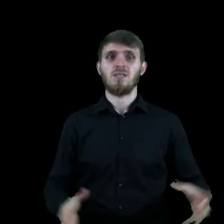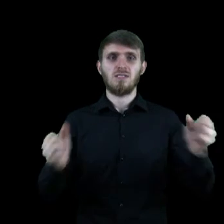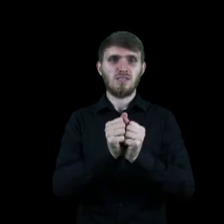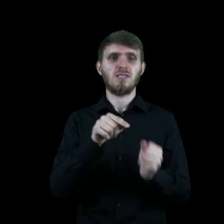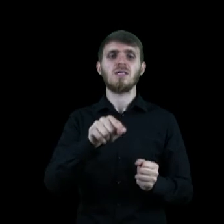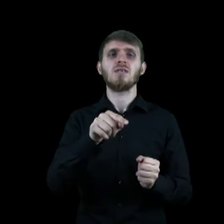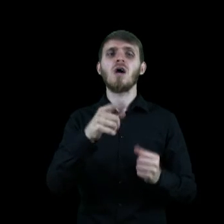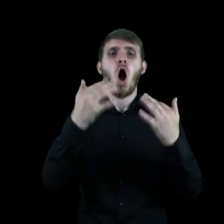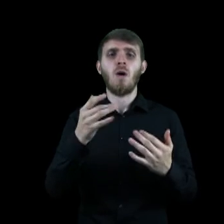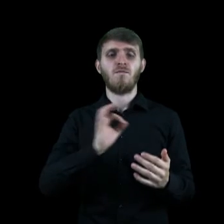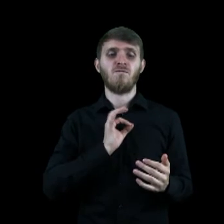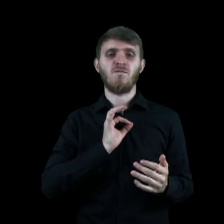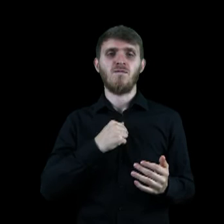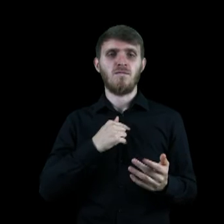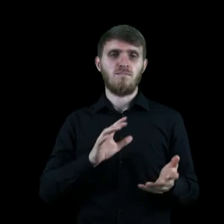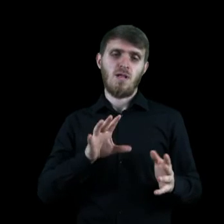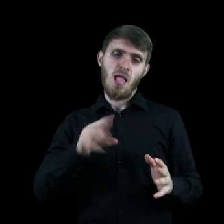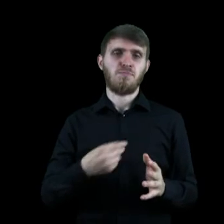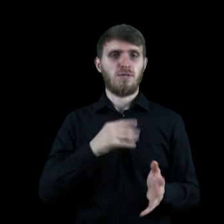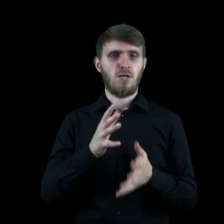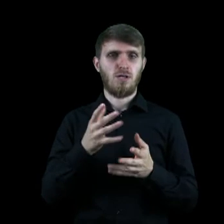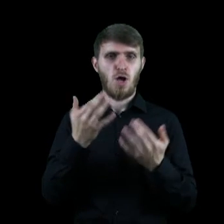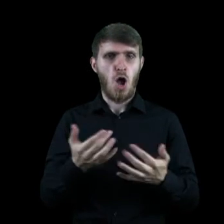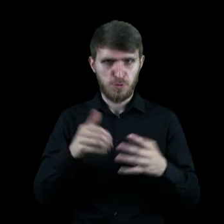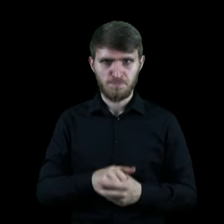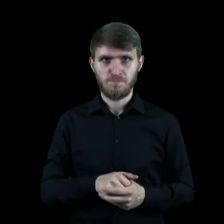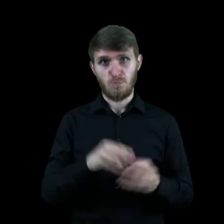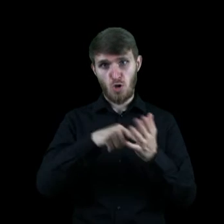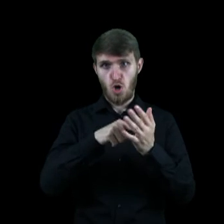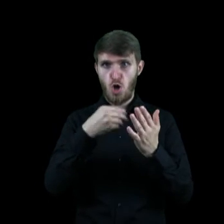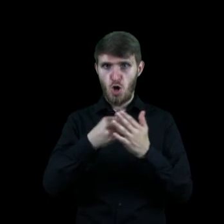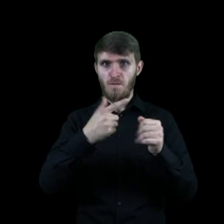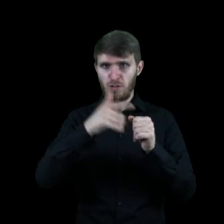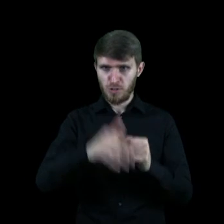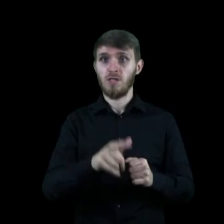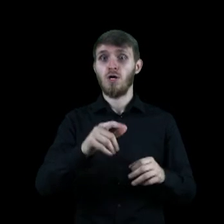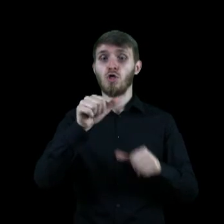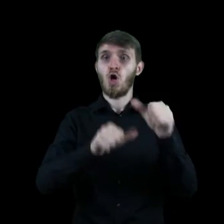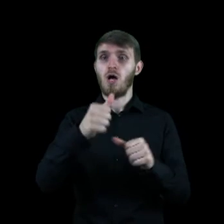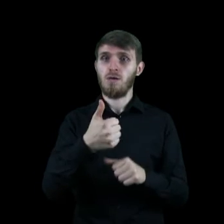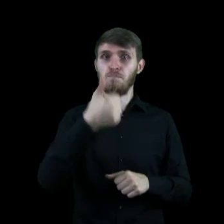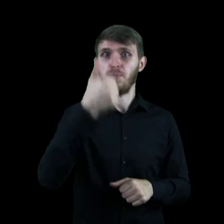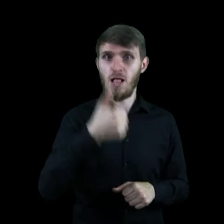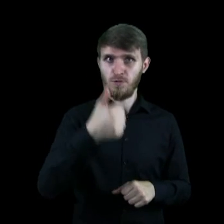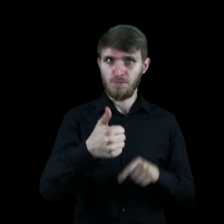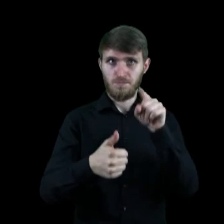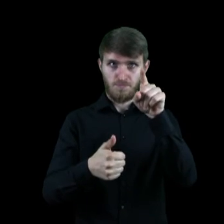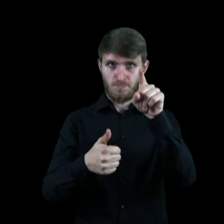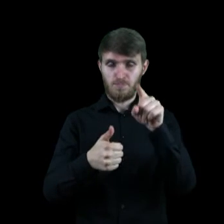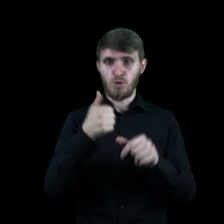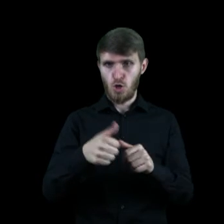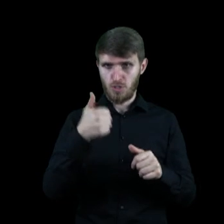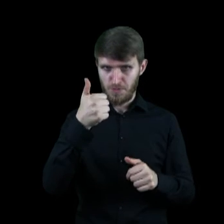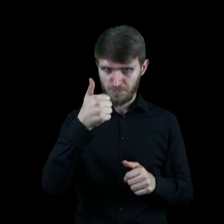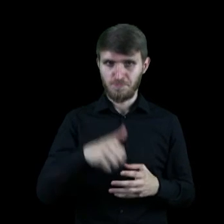Mój koszyk dóbr i usług ważony moją metodą. Tyle kosztuje. To wszystko dzieje się w roku